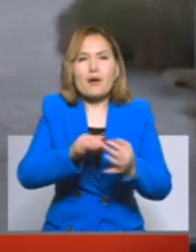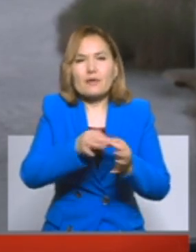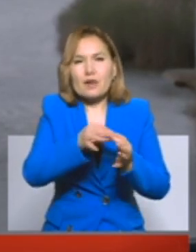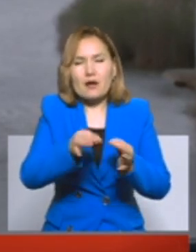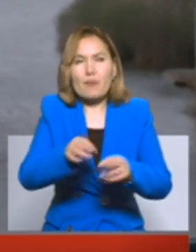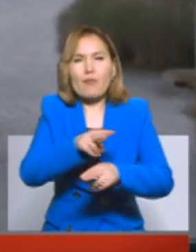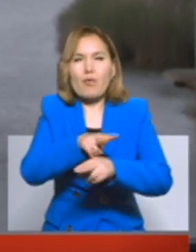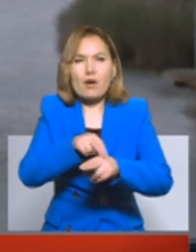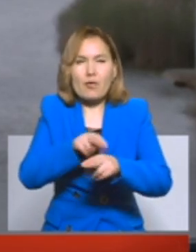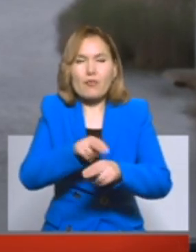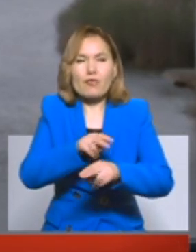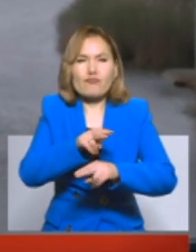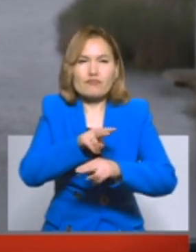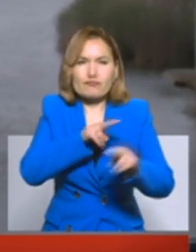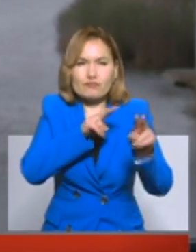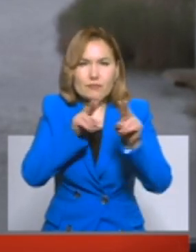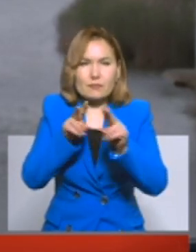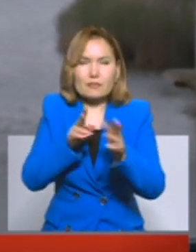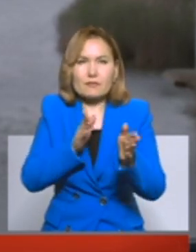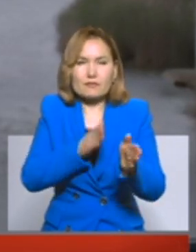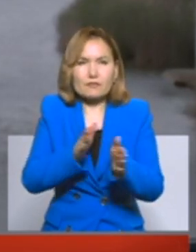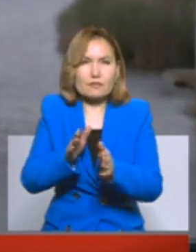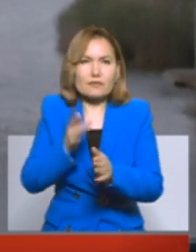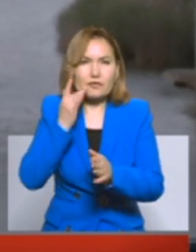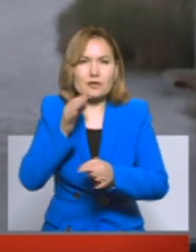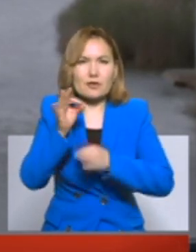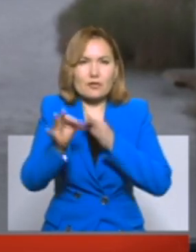мекендерді полицейлер бақылауда ұстап отыр.